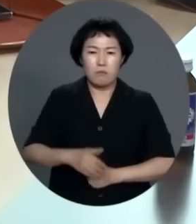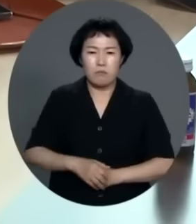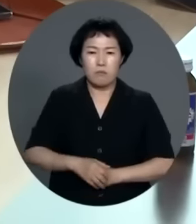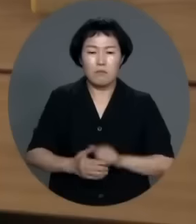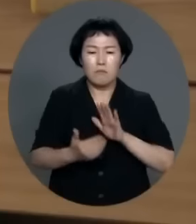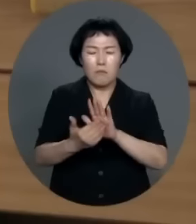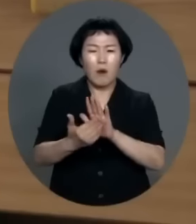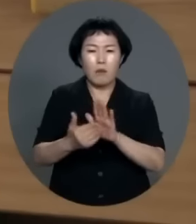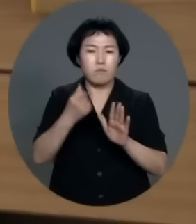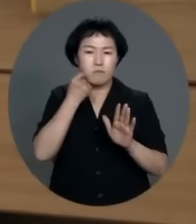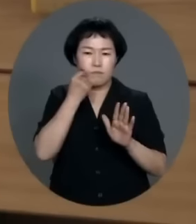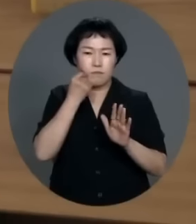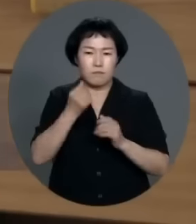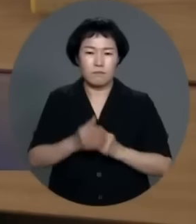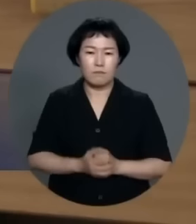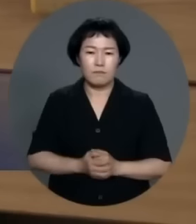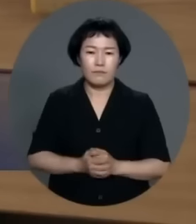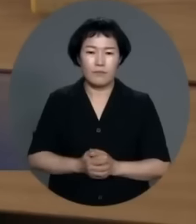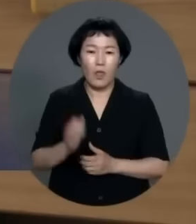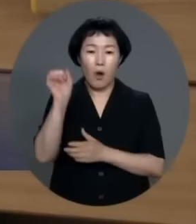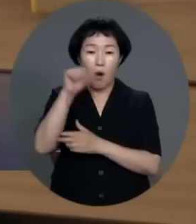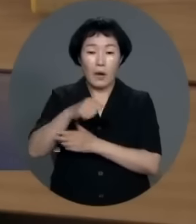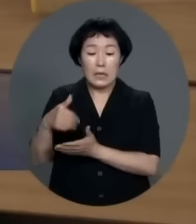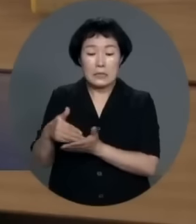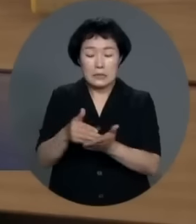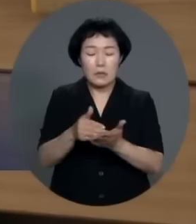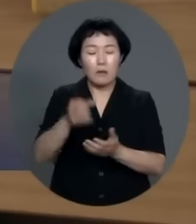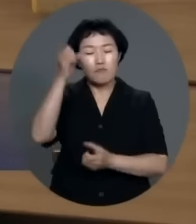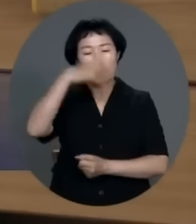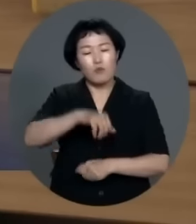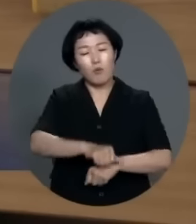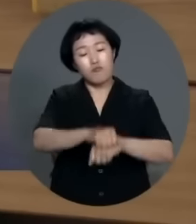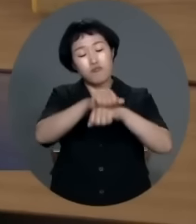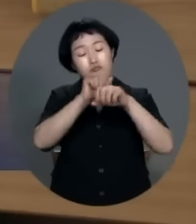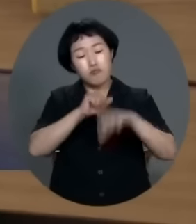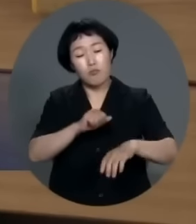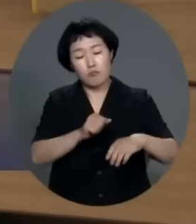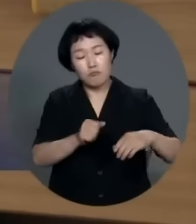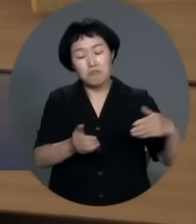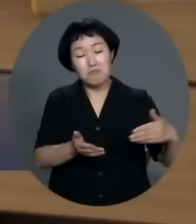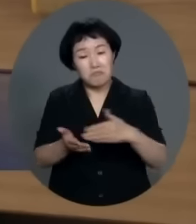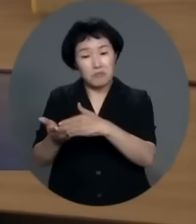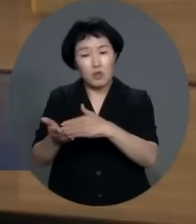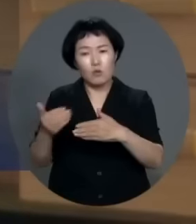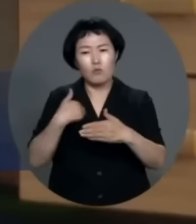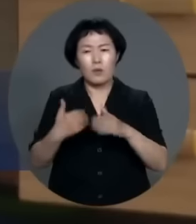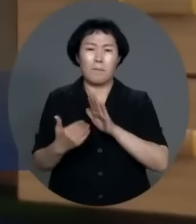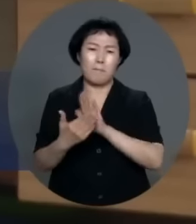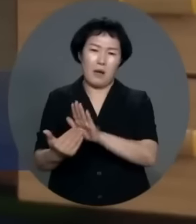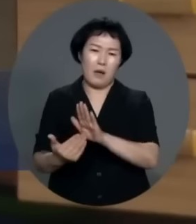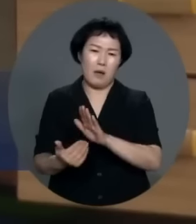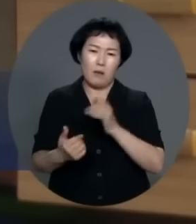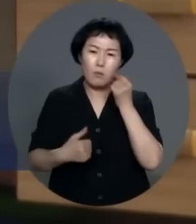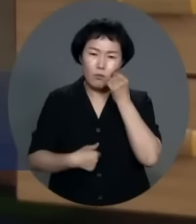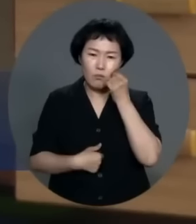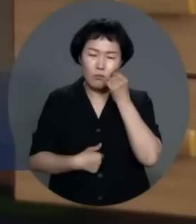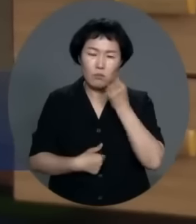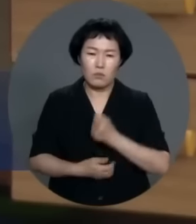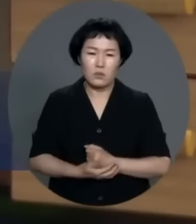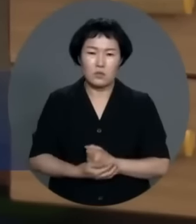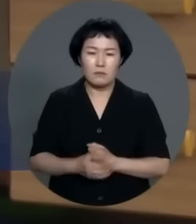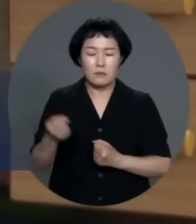때문입니다. 허가 신청할 때 창고로만 신청이 되다 보니까 저희들이 조금 막기가 힘듭니다. 우회도로를